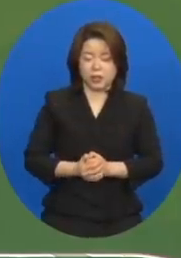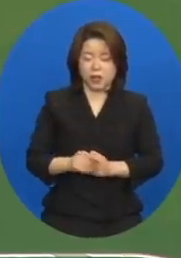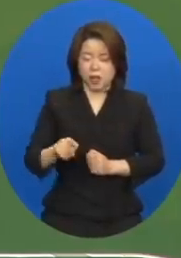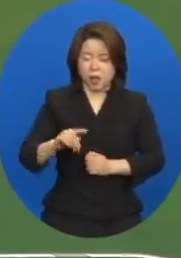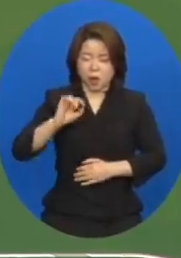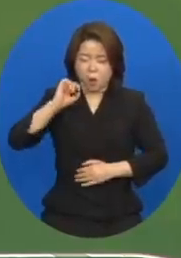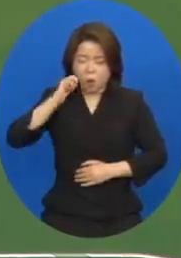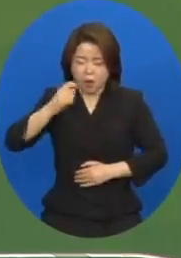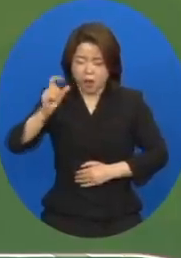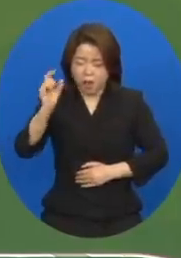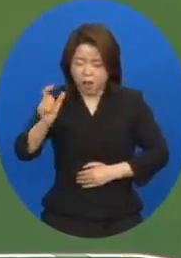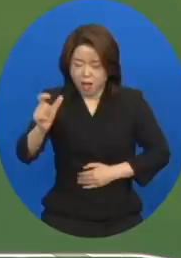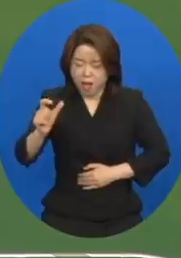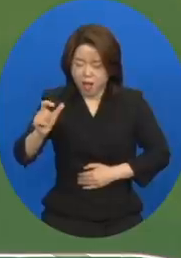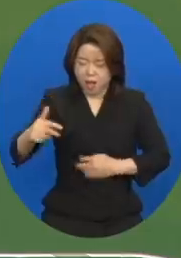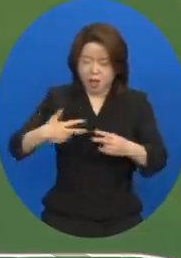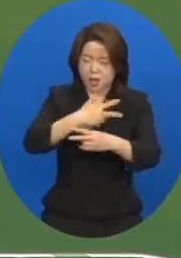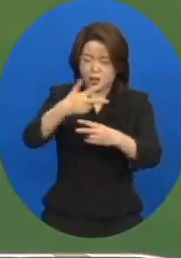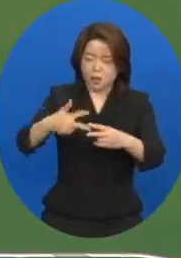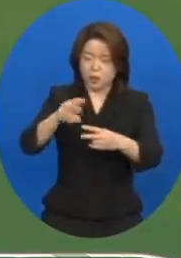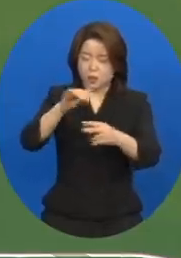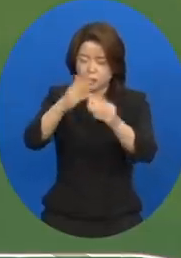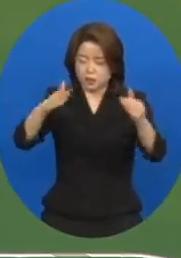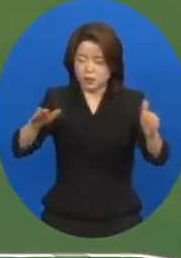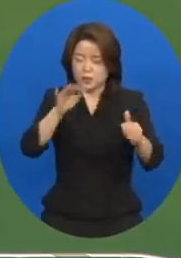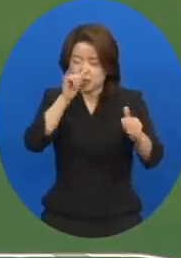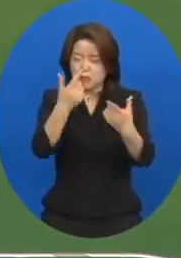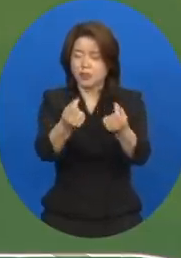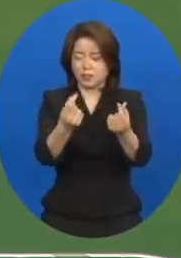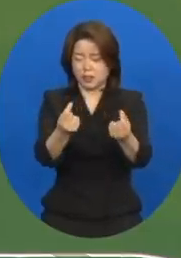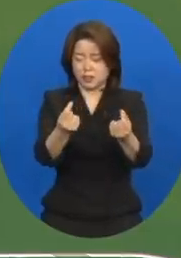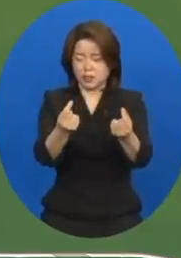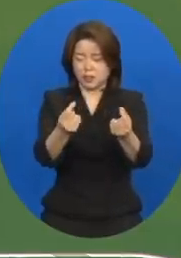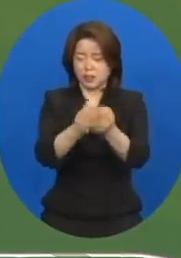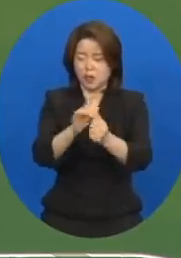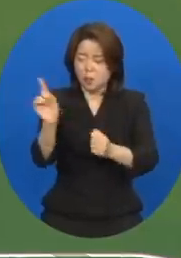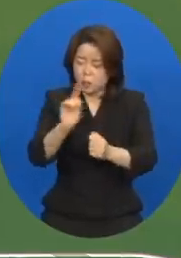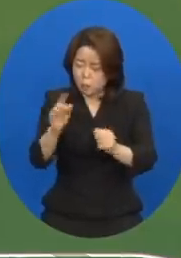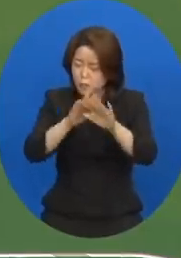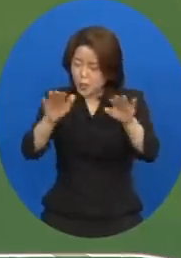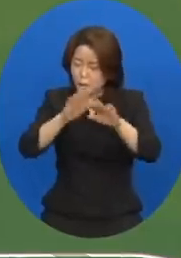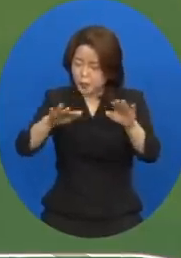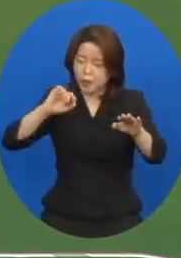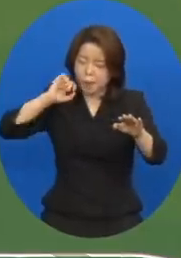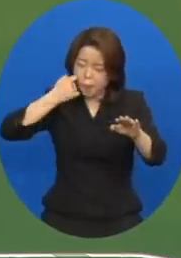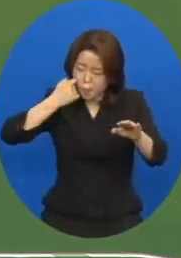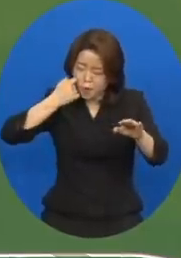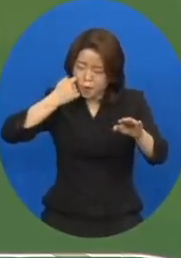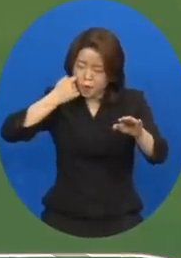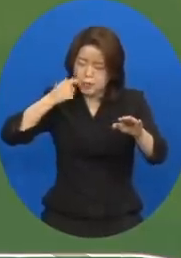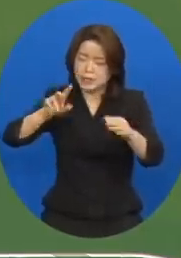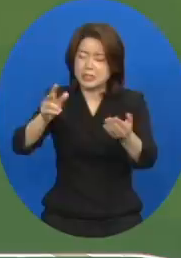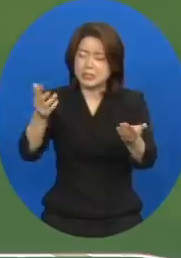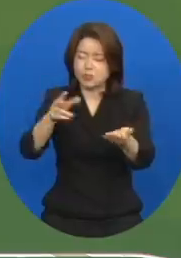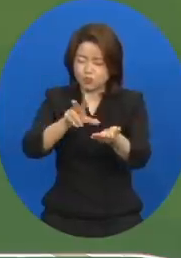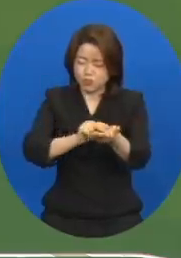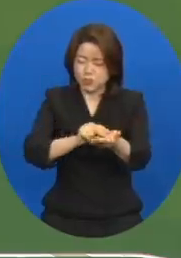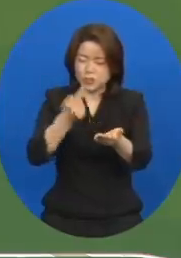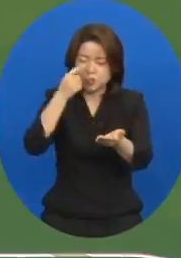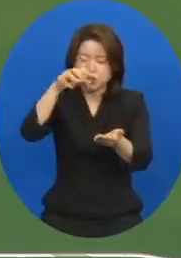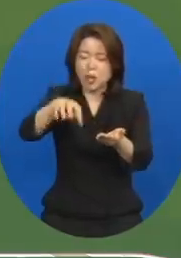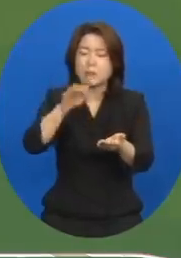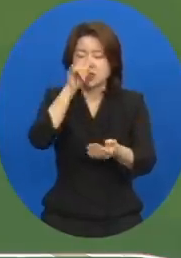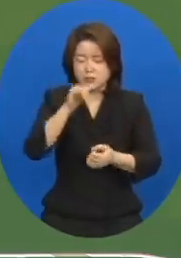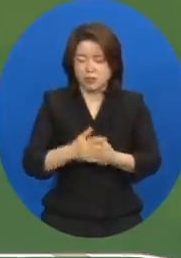난공불락의 여리고성이 있습니다. 도무지 해결될 것 같지 않은 문제들이 우리 눈앞에 있습니다.